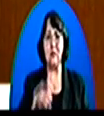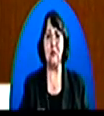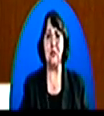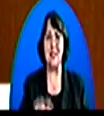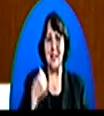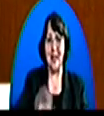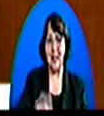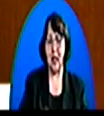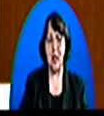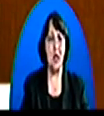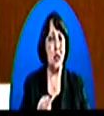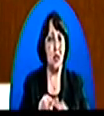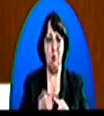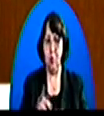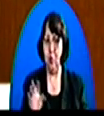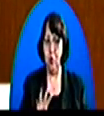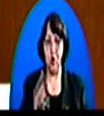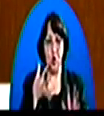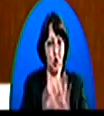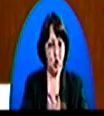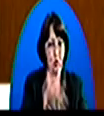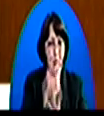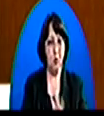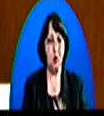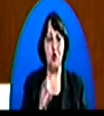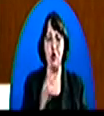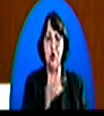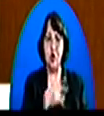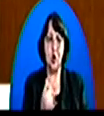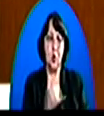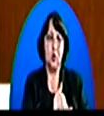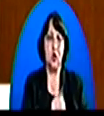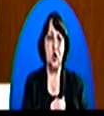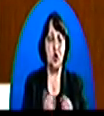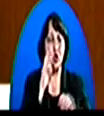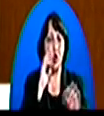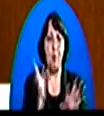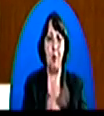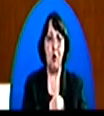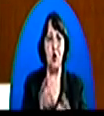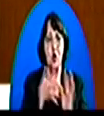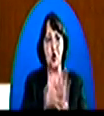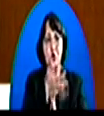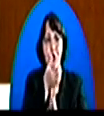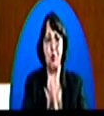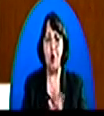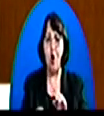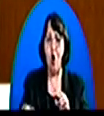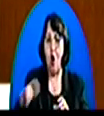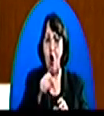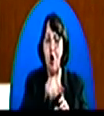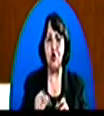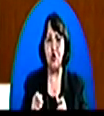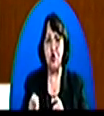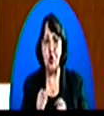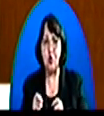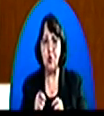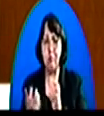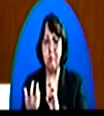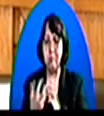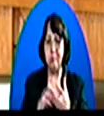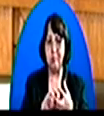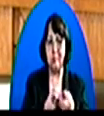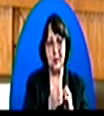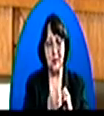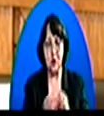зардал нэмэхгүйгээр төсвийн эрхлэгч захирагч нарын төсвийн хооронд нь одоо зохицуулт хийх замаар зохицуулт хийх одоо эрхийг